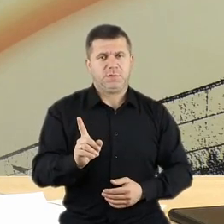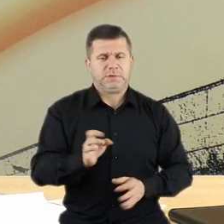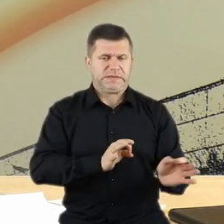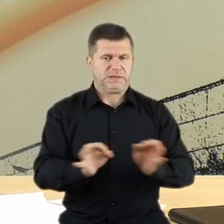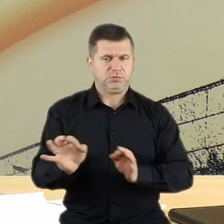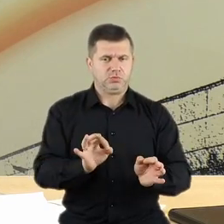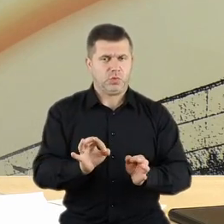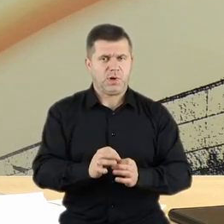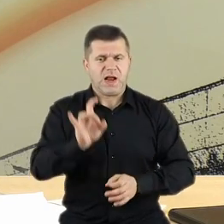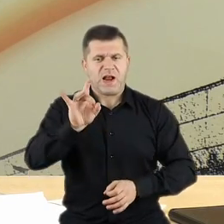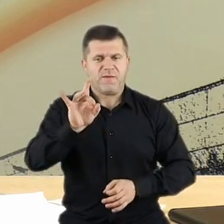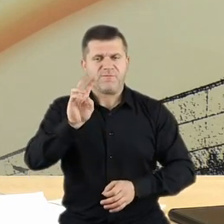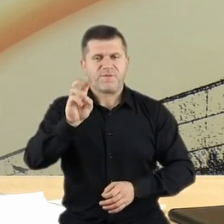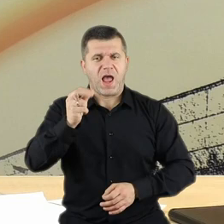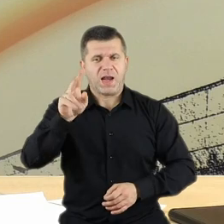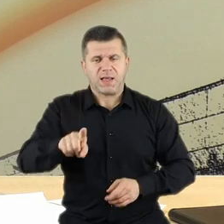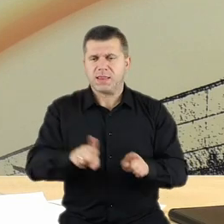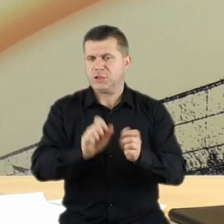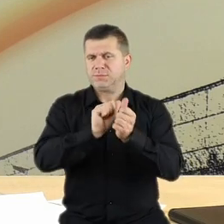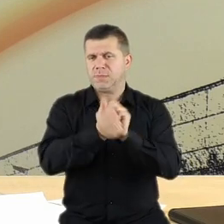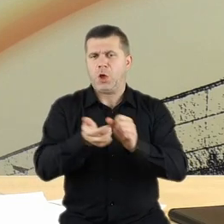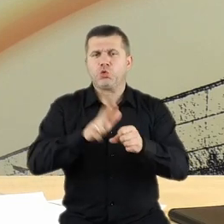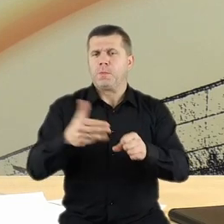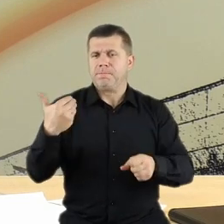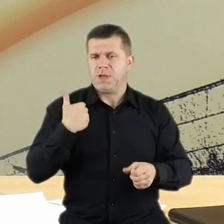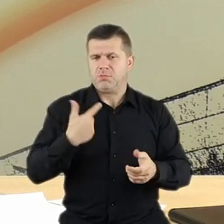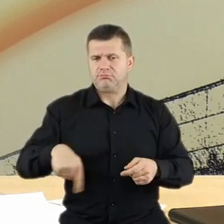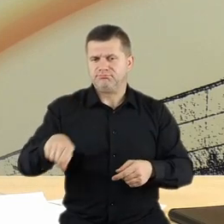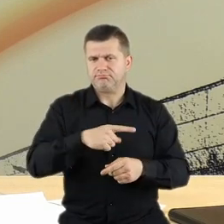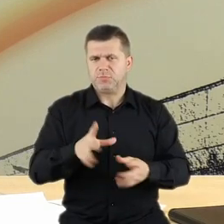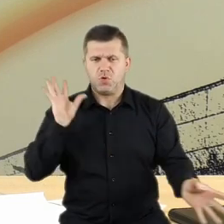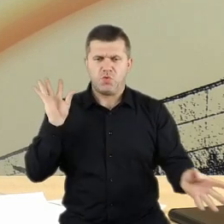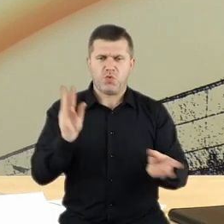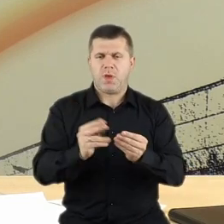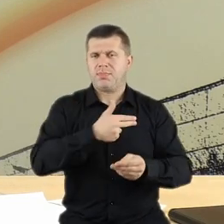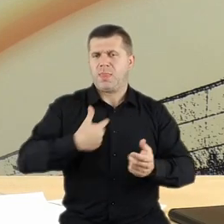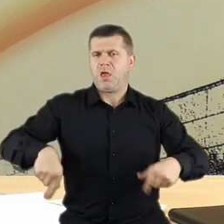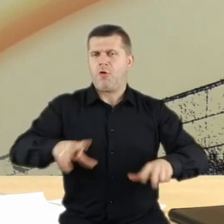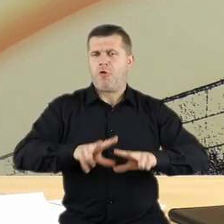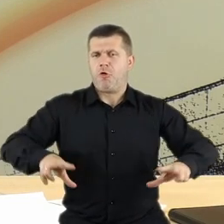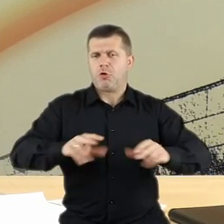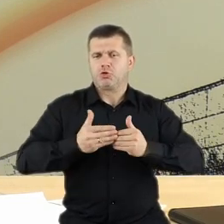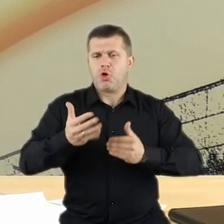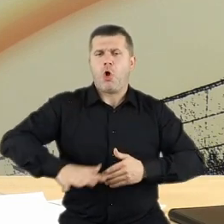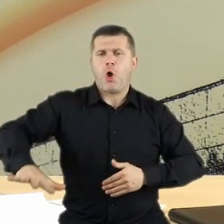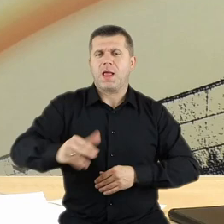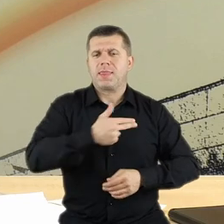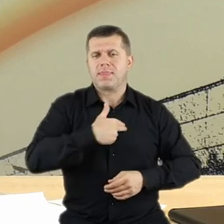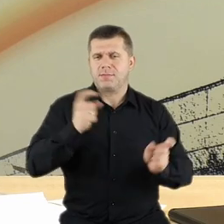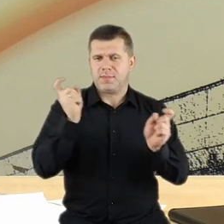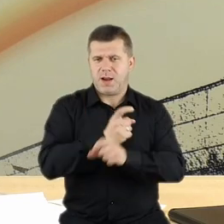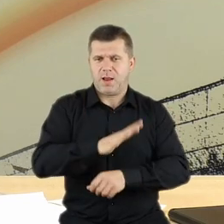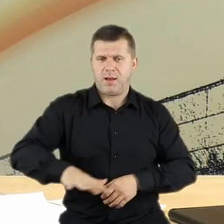Gwary i zmian jakie zaszły w naszych rodzinach w naszej okolicy w naszym kraju